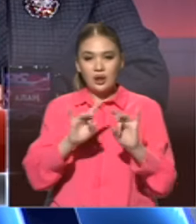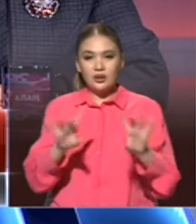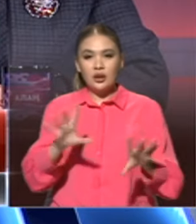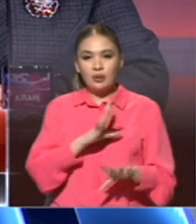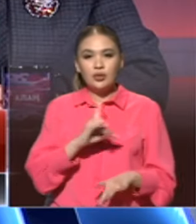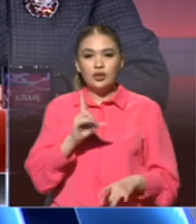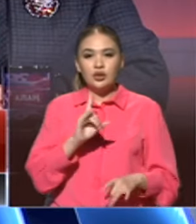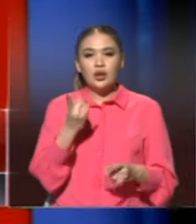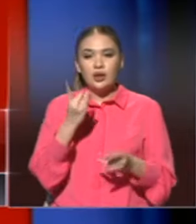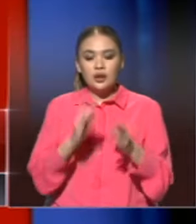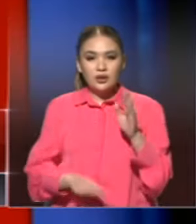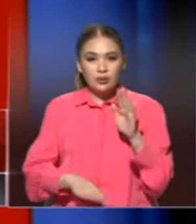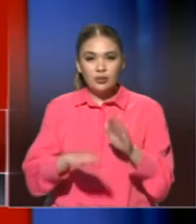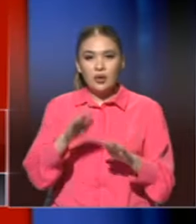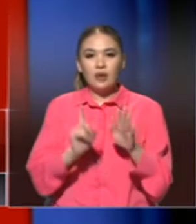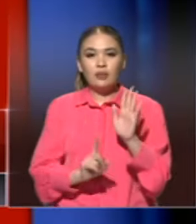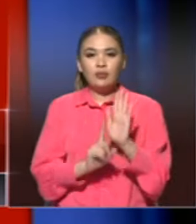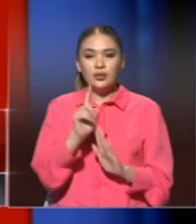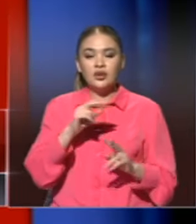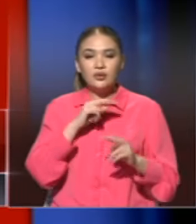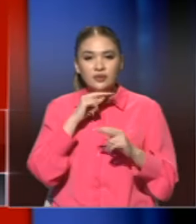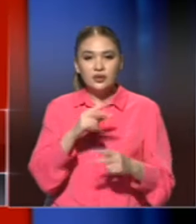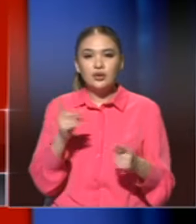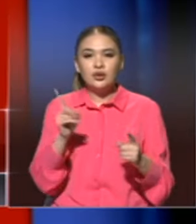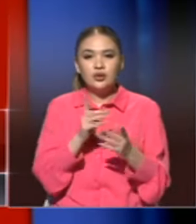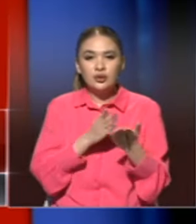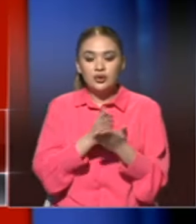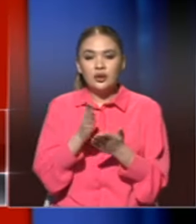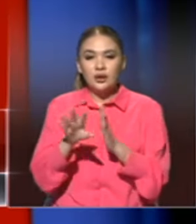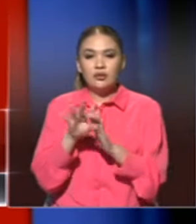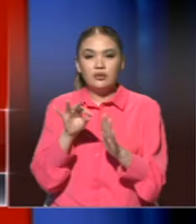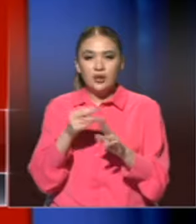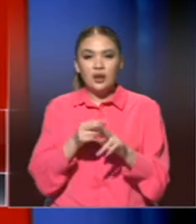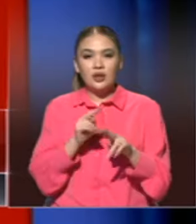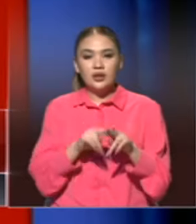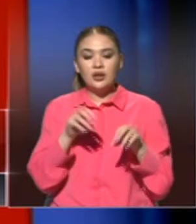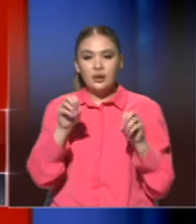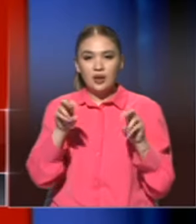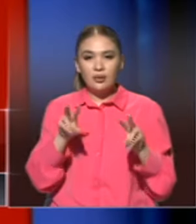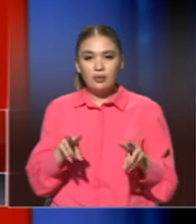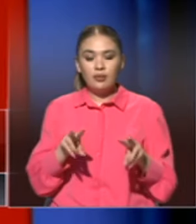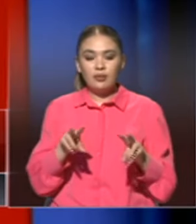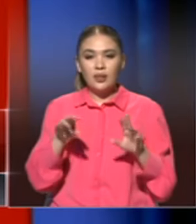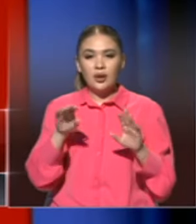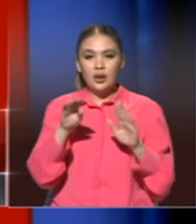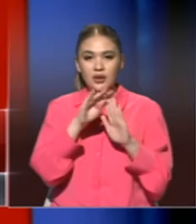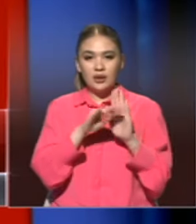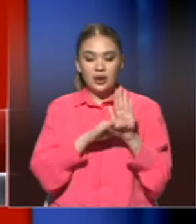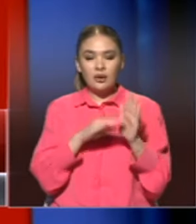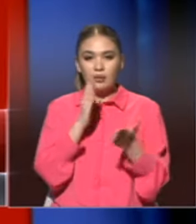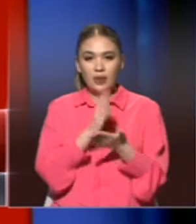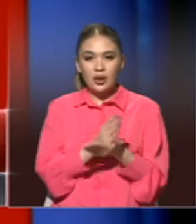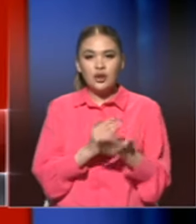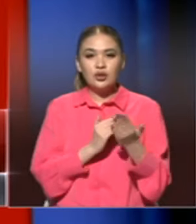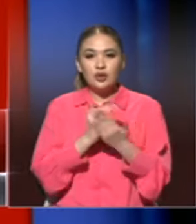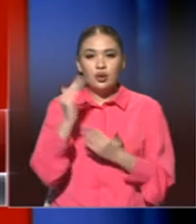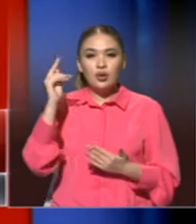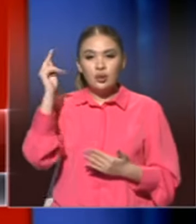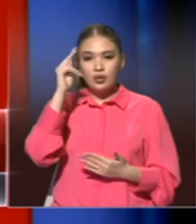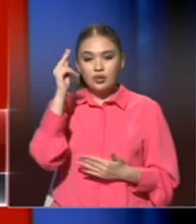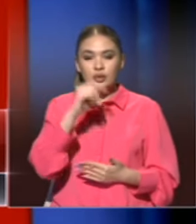ерте жастан бейімделуіне назар аудару керек деп. Сонда бізде қазір кәсіби бағдар күні бар. Кәсіби бағдар күнінде менің ойымша жоғарғы оқу